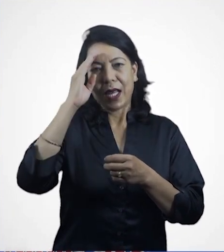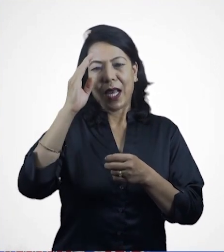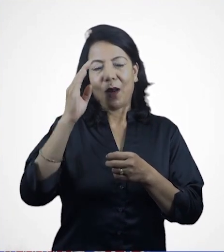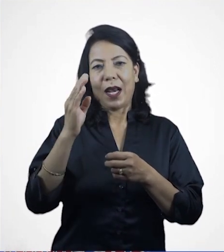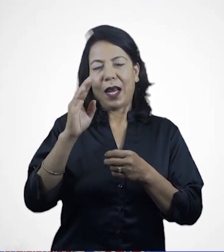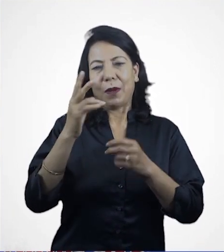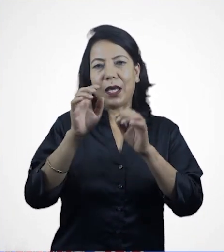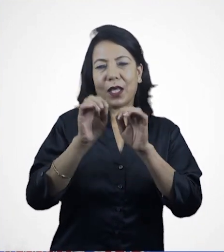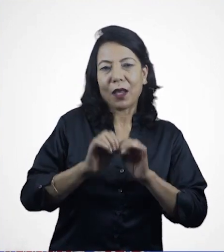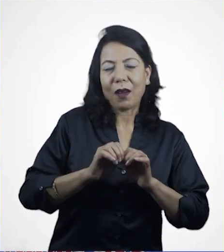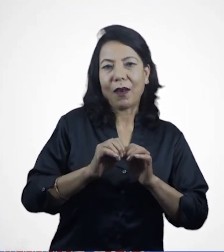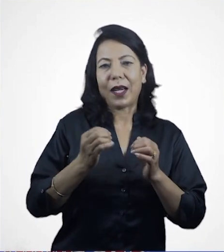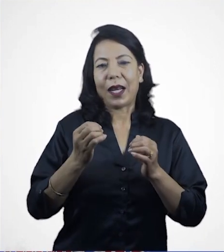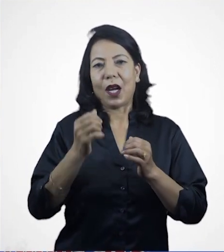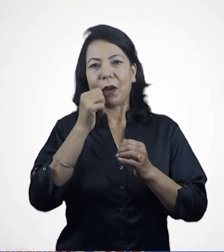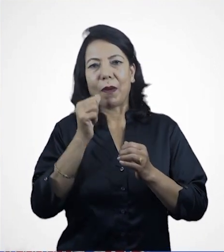बेक्ती ती अई भाबक,